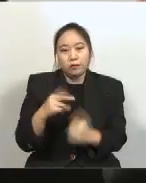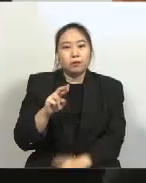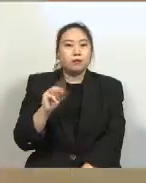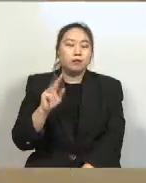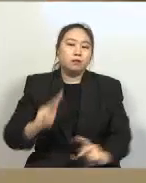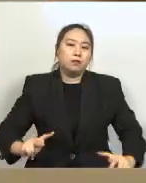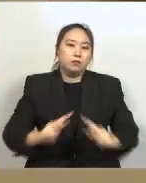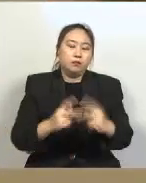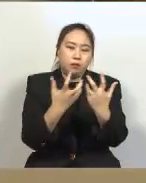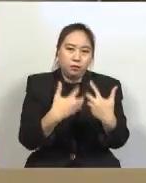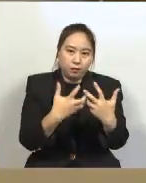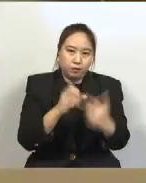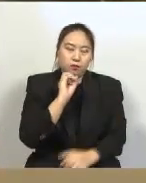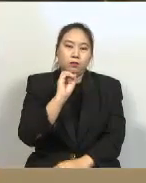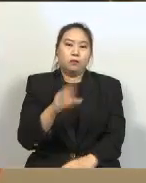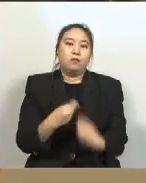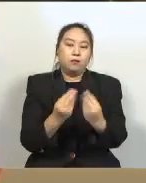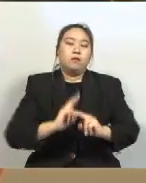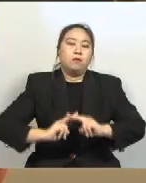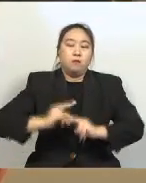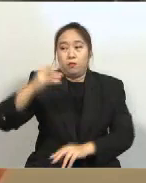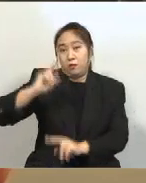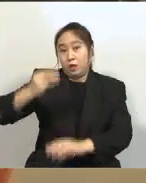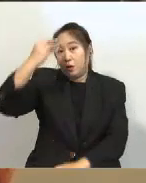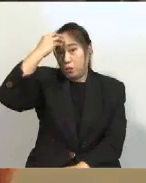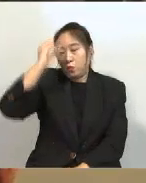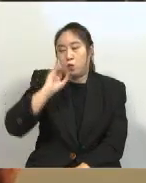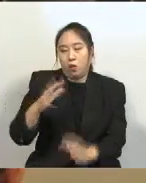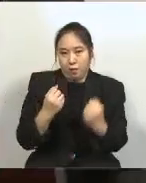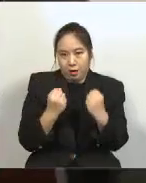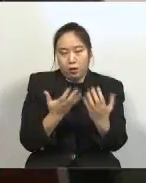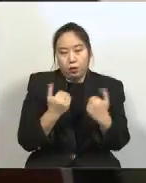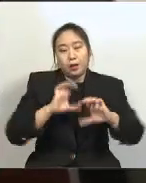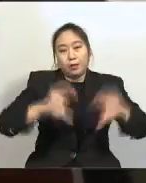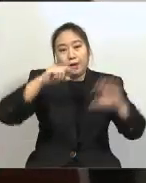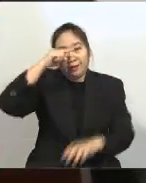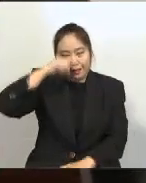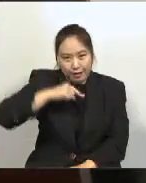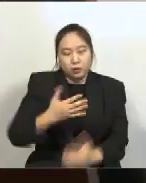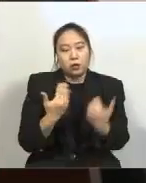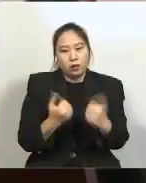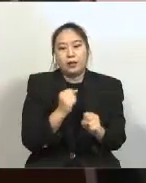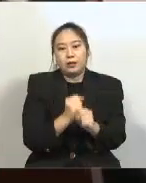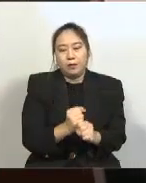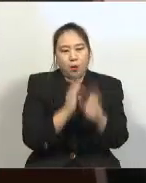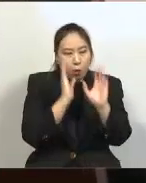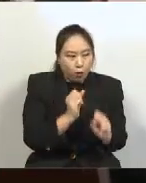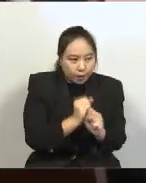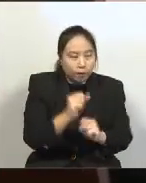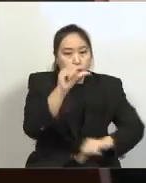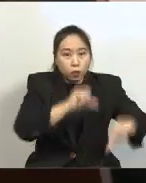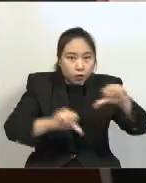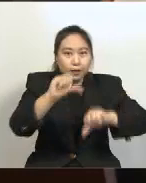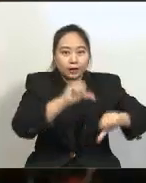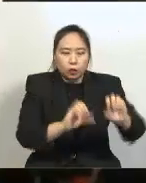การกระทรวงอุตสาหกรรมได้ให้ความมั่นใจกับภาคเอกชนญี่ปุ่นนะคะว่าขณะนี้รัฐบาลไทยอยู่ระหว่างการผลิตนักวิทยาศาสตร์เ